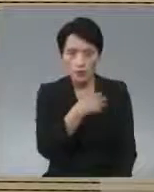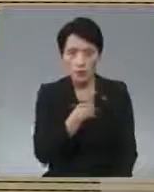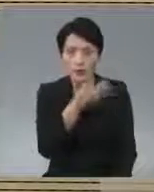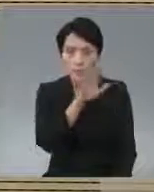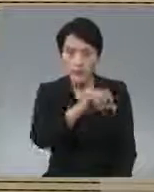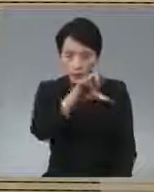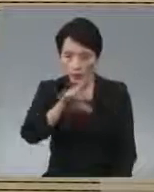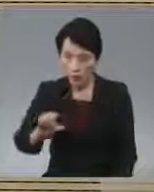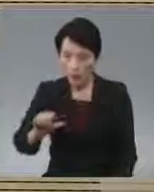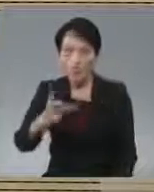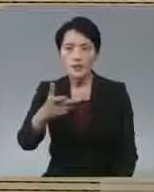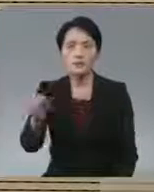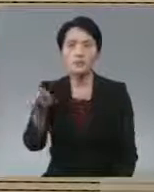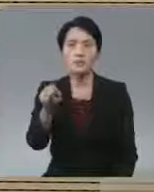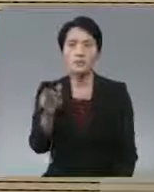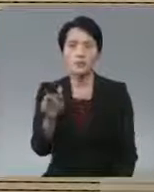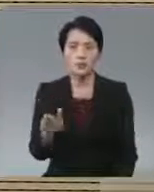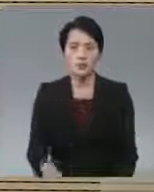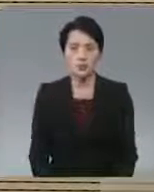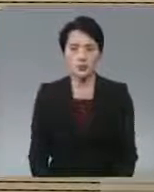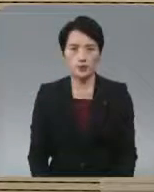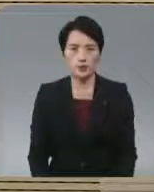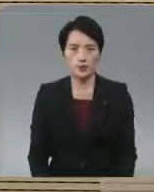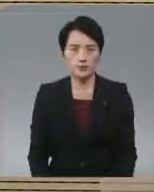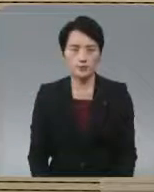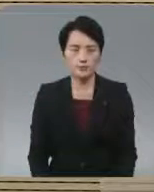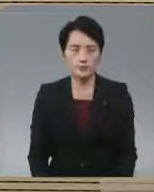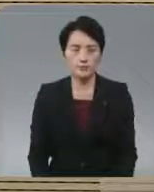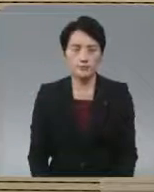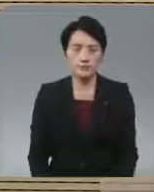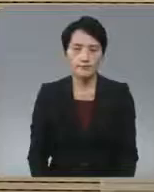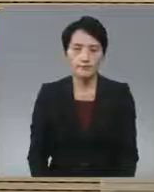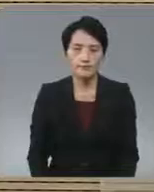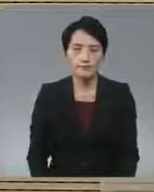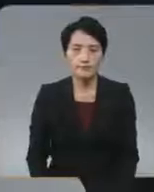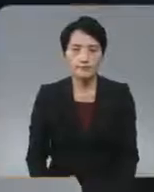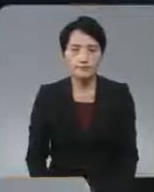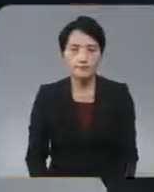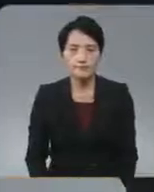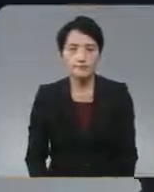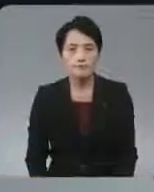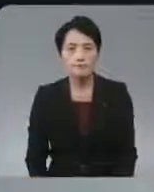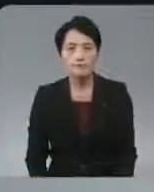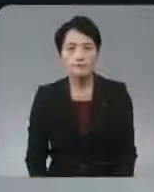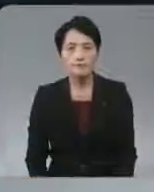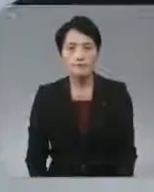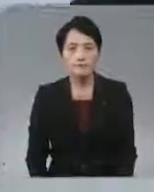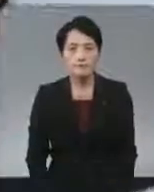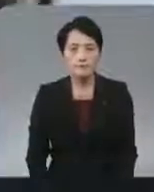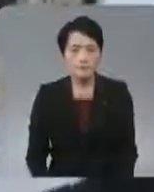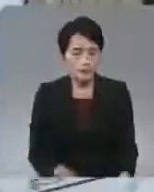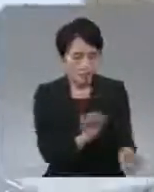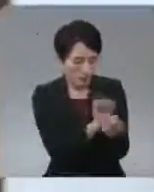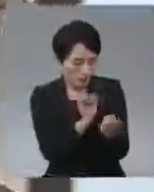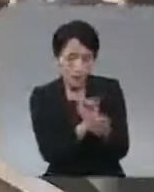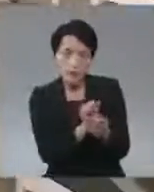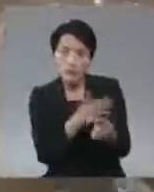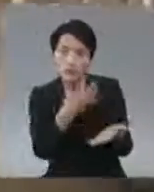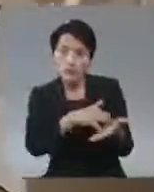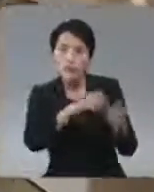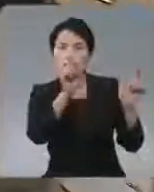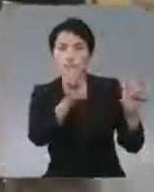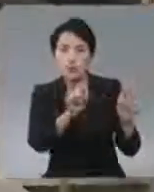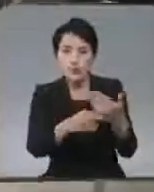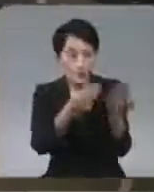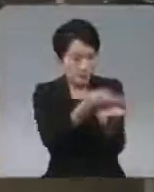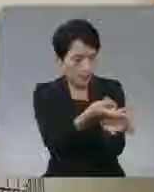corona patienten im kritischen zustand damit erstmals seit 15 tagen weniger als 1000 menschen die zahl der neuen infektionsfälle